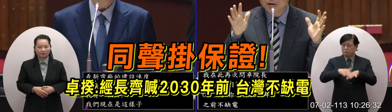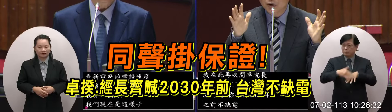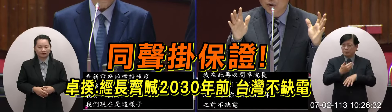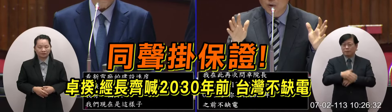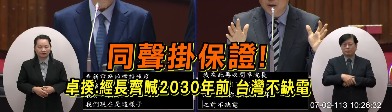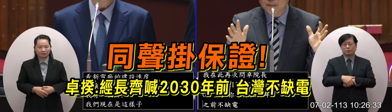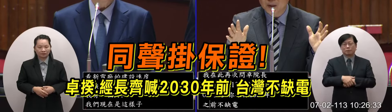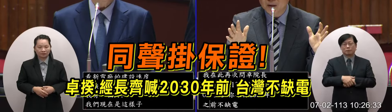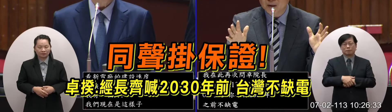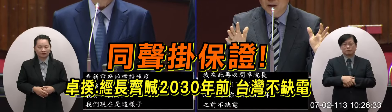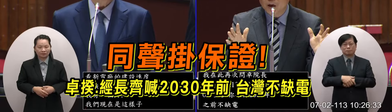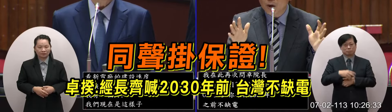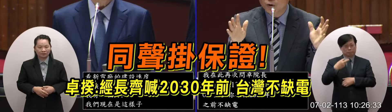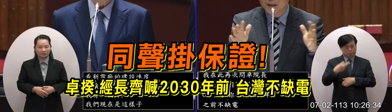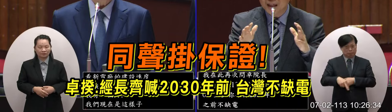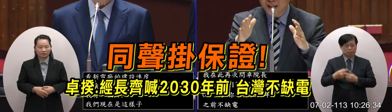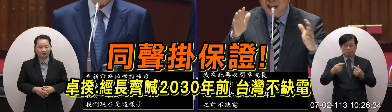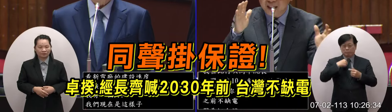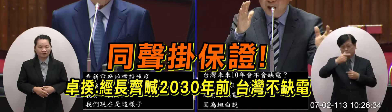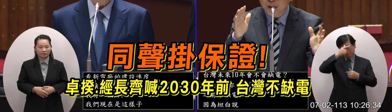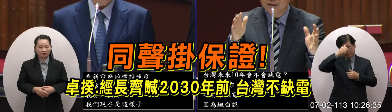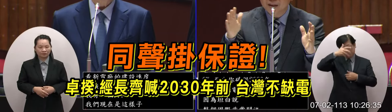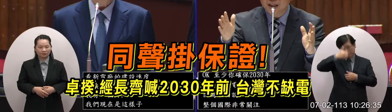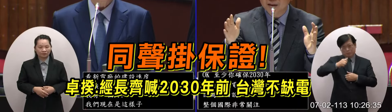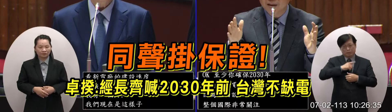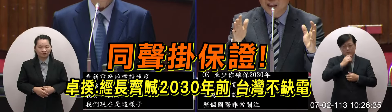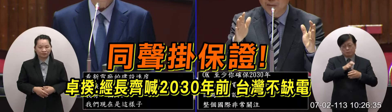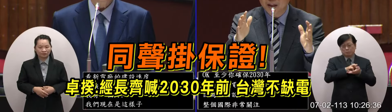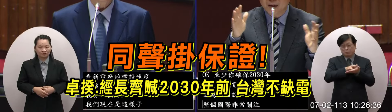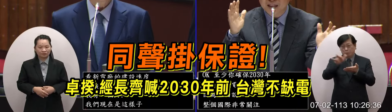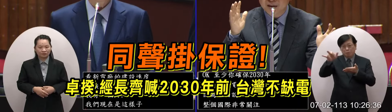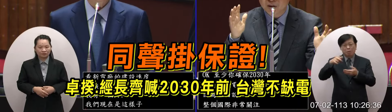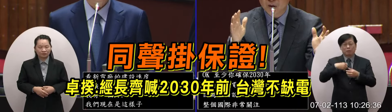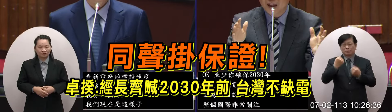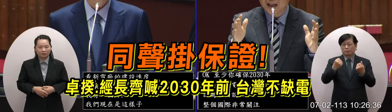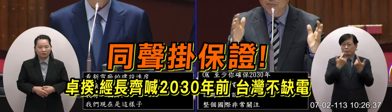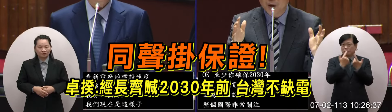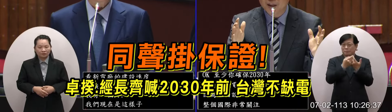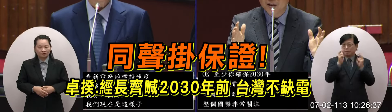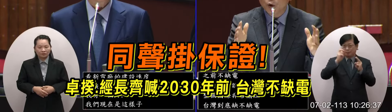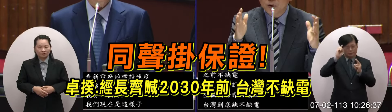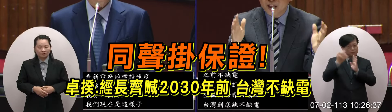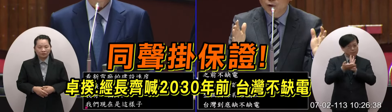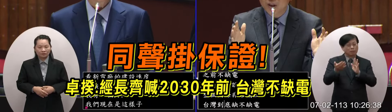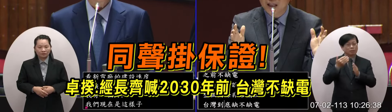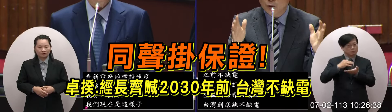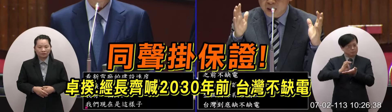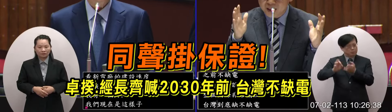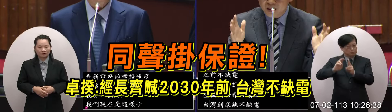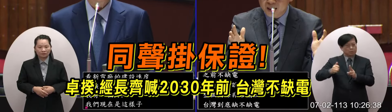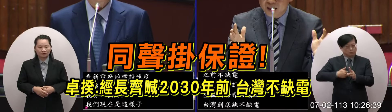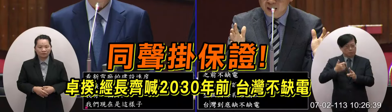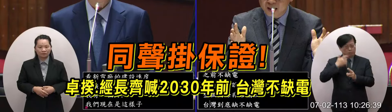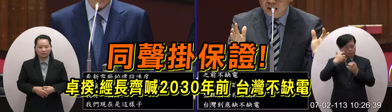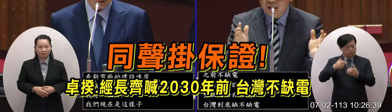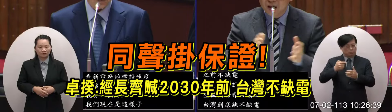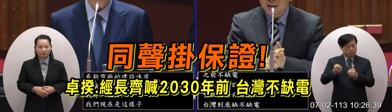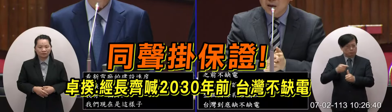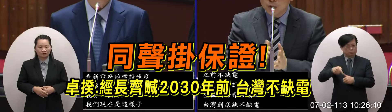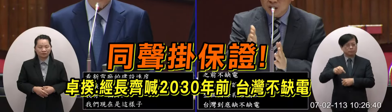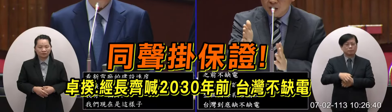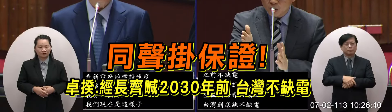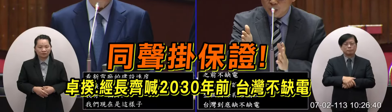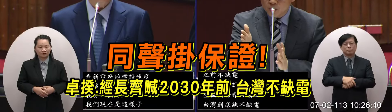哈，甚至于说那个黄仁勋他在离开台湾之前那个台北电脑展的时候，他也表示用电确实是他关心的议题